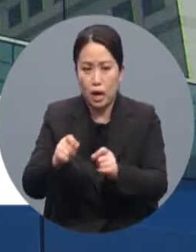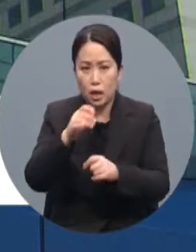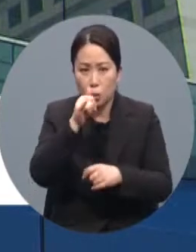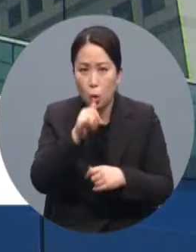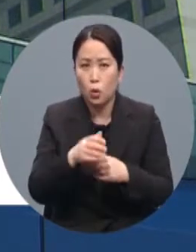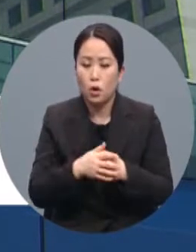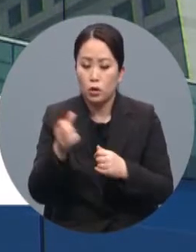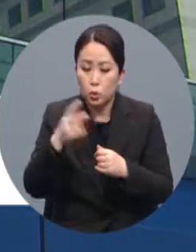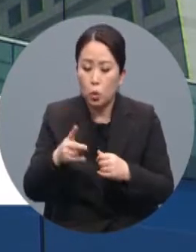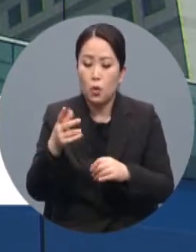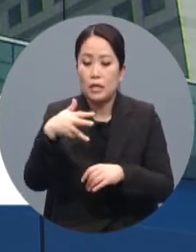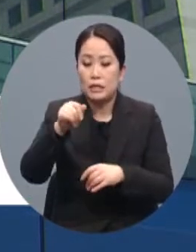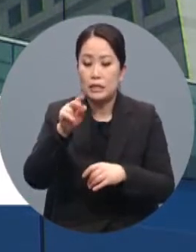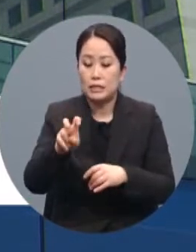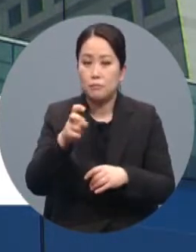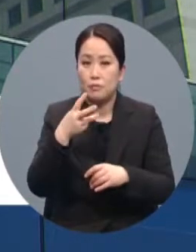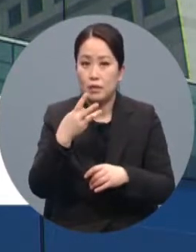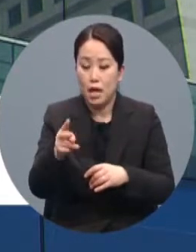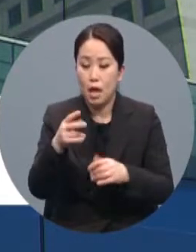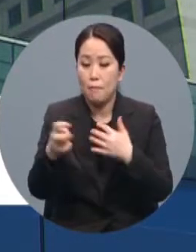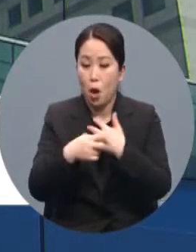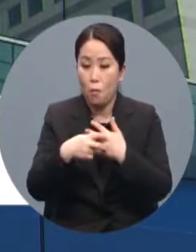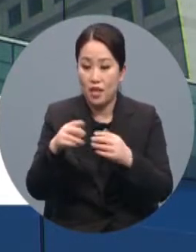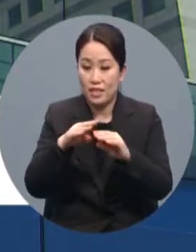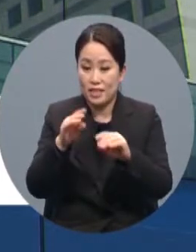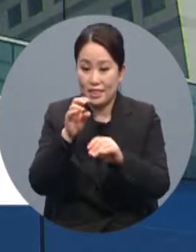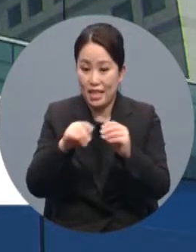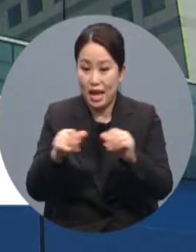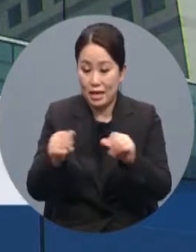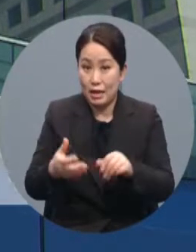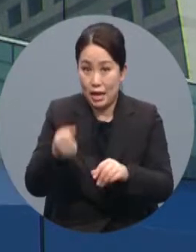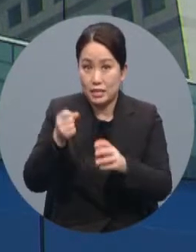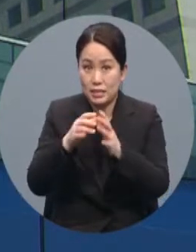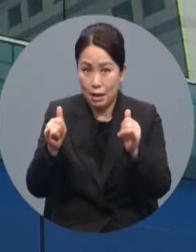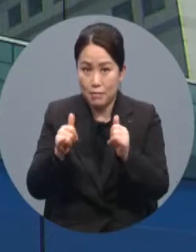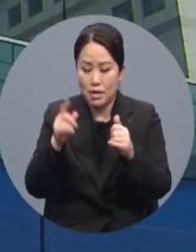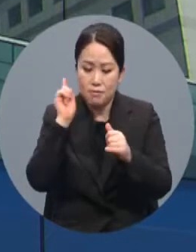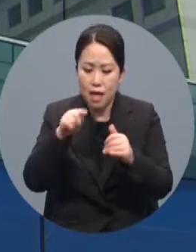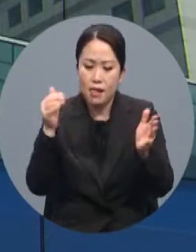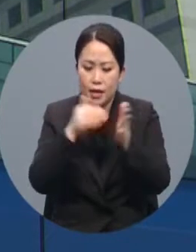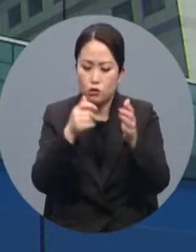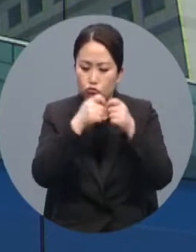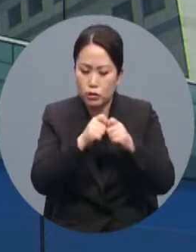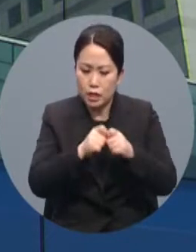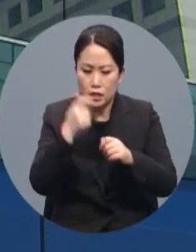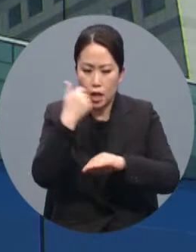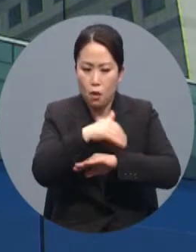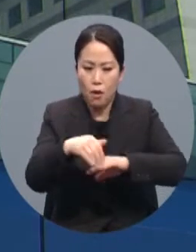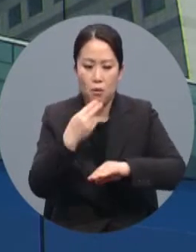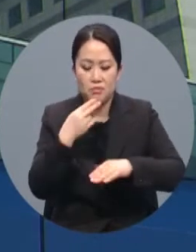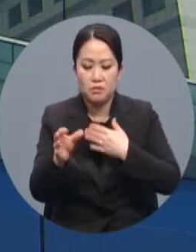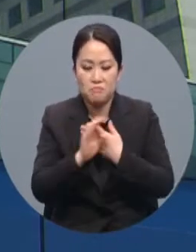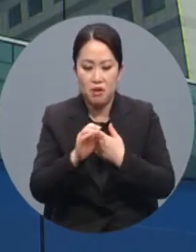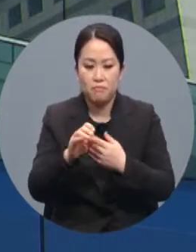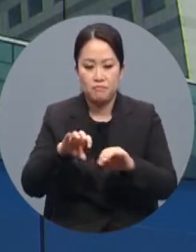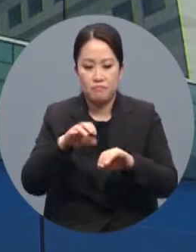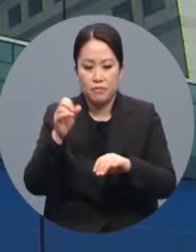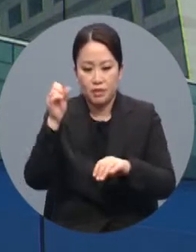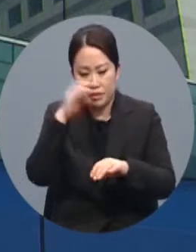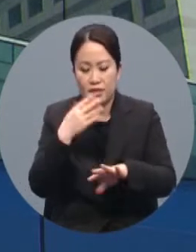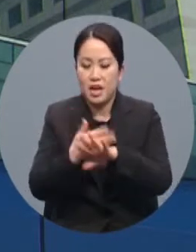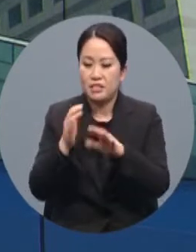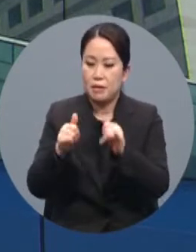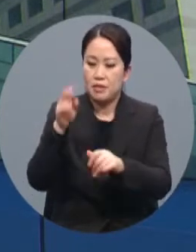당장 내일 까지 구체적인 매 속에 100 내놓지 않으면 민간의 할 겠다고 요구안 겁니다 늦으면